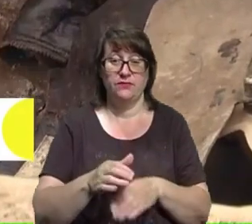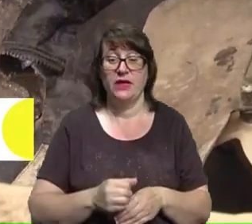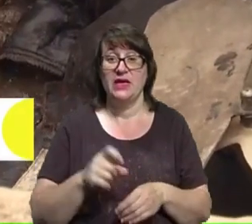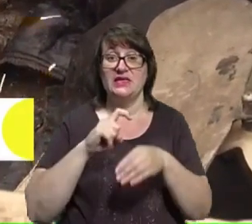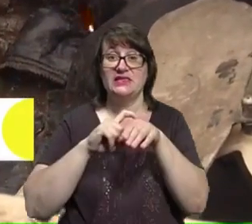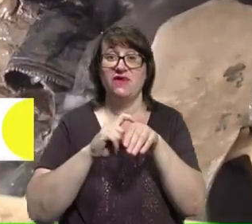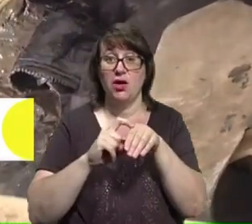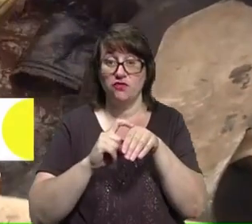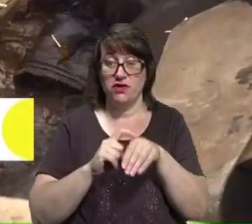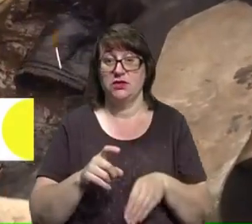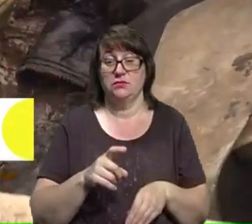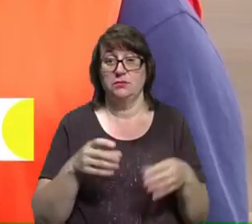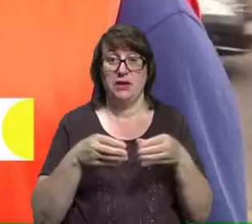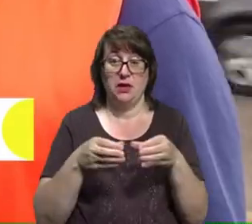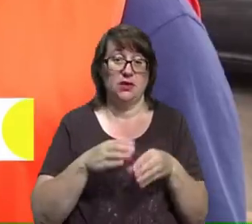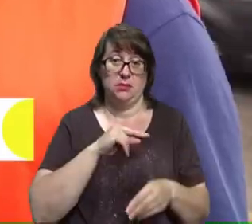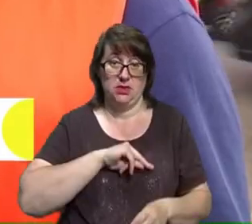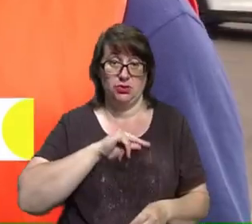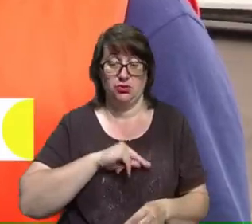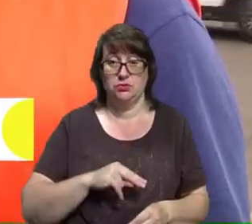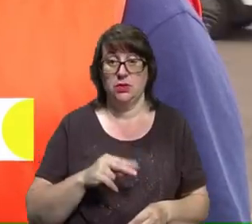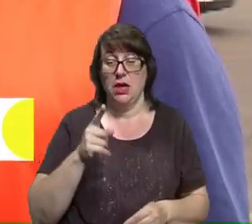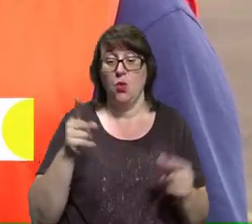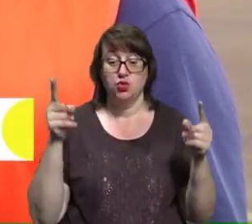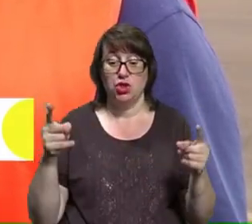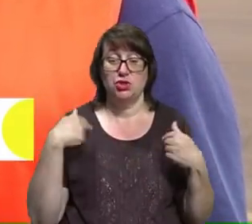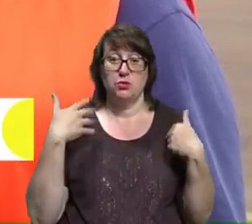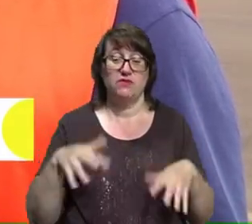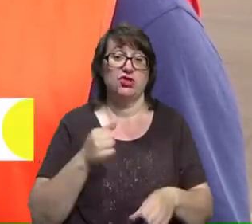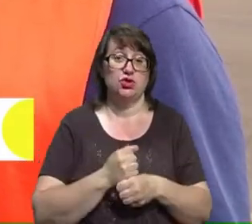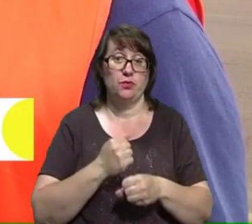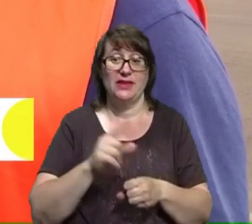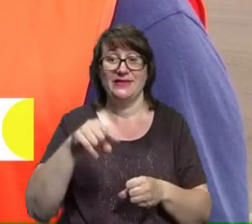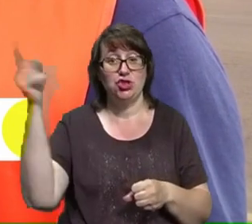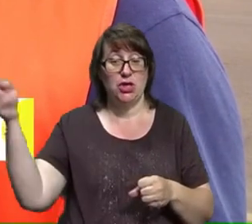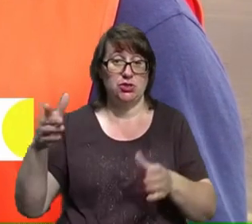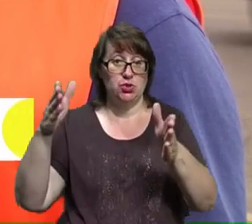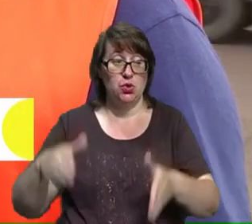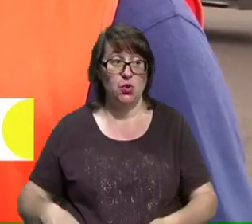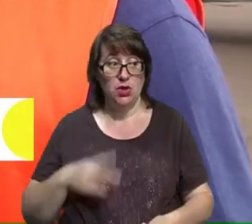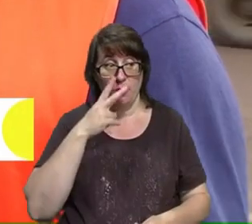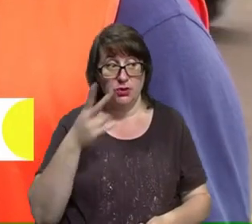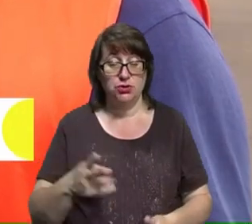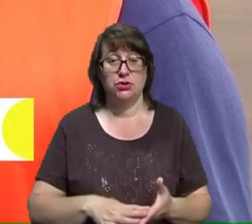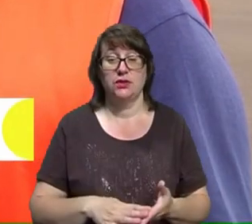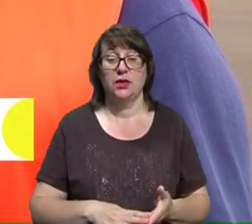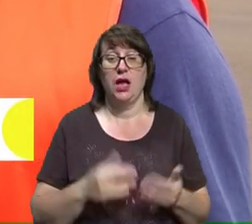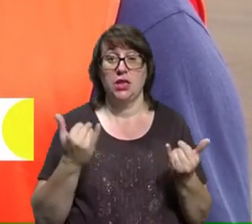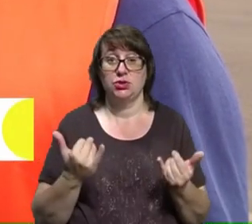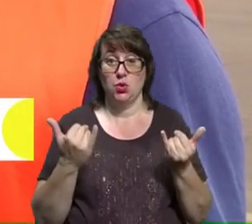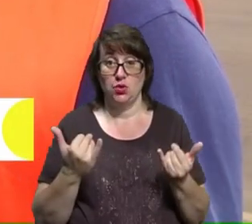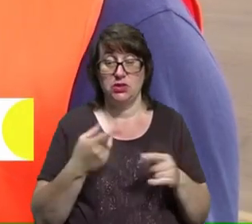зварщик, бригада працює. Той участок ми вже зробили, він через дорогу, як ви бачите. А на сьогодні цю роботу